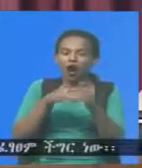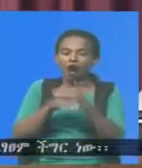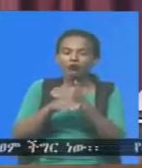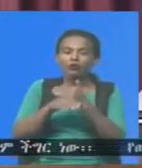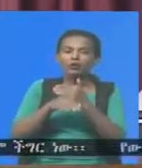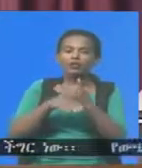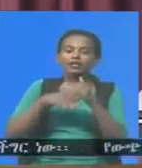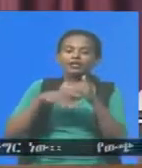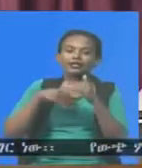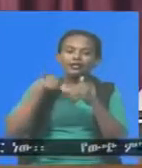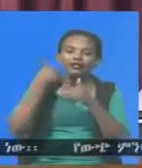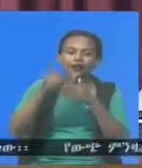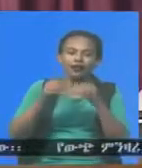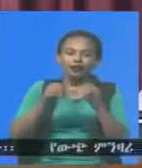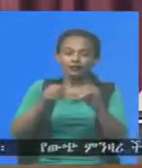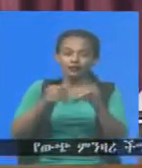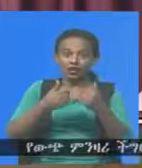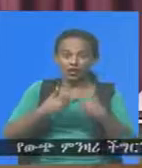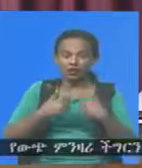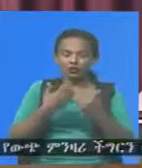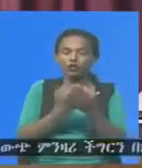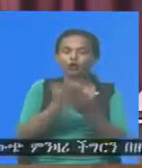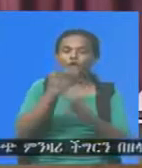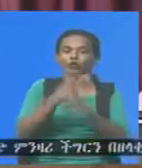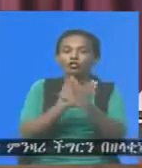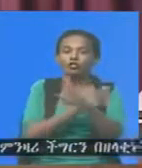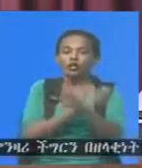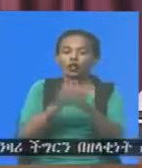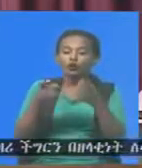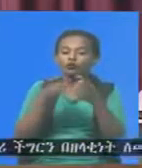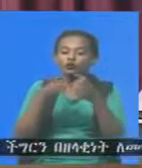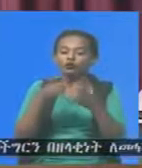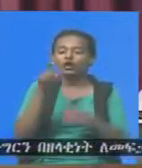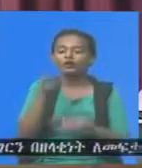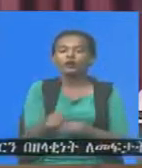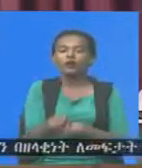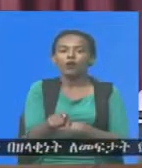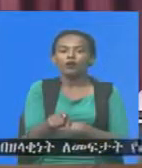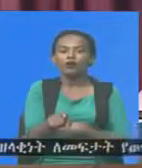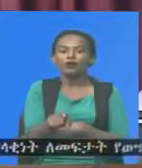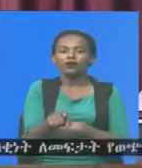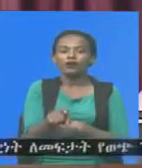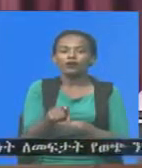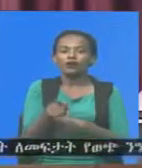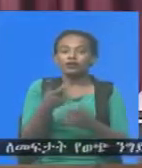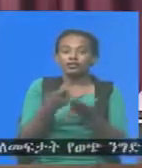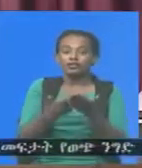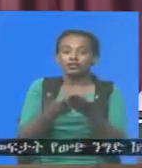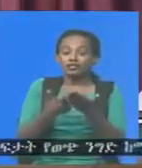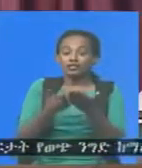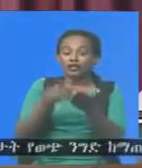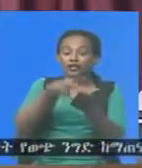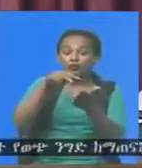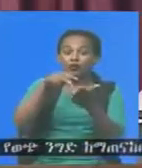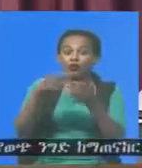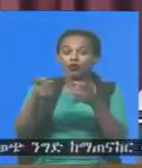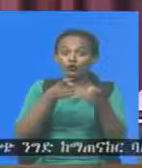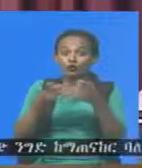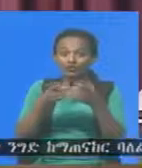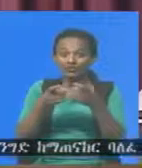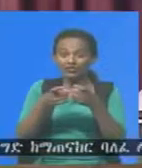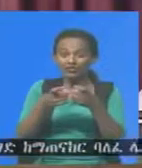ቀጣይነት ያለው የኢኮኖሚ ማሻሻያና ቁጥጥር ይሻል። የፊስካልና ሞኔታሪ ፖሊሲያችንን በየጊዜው